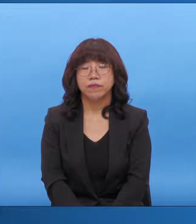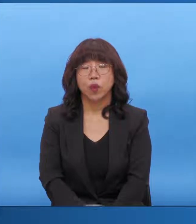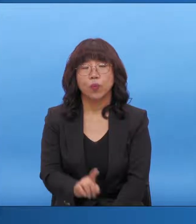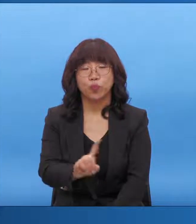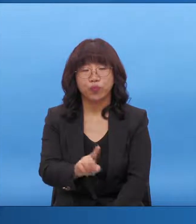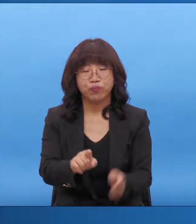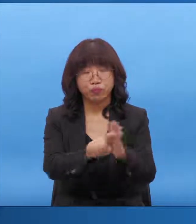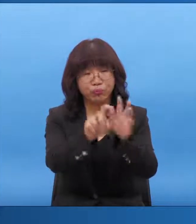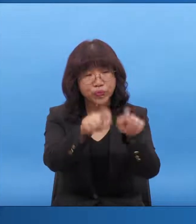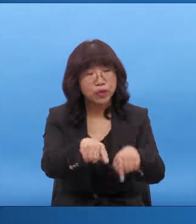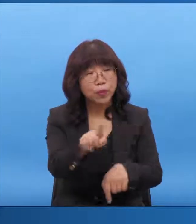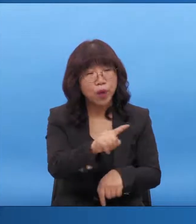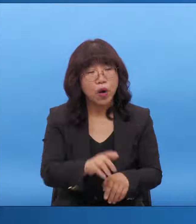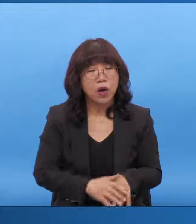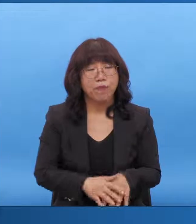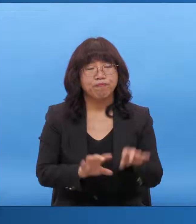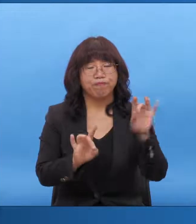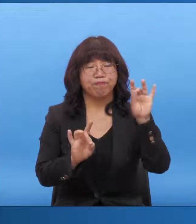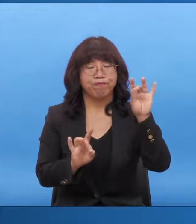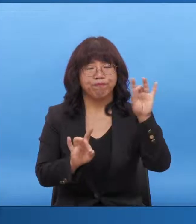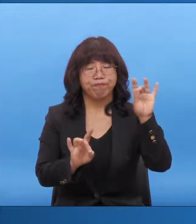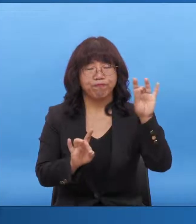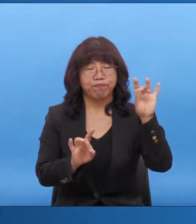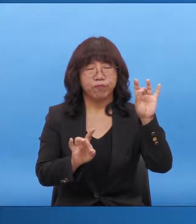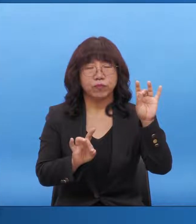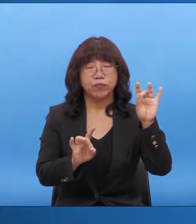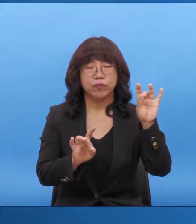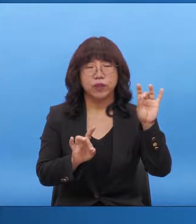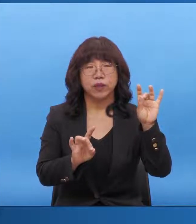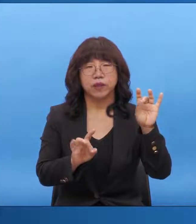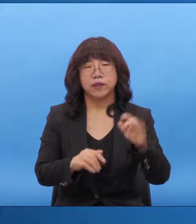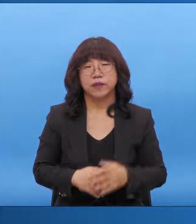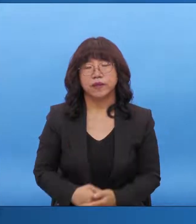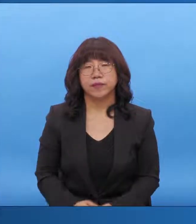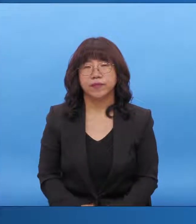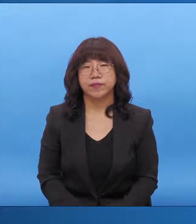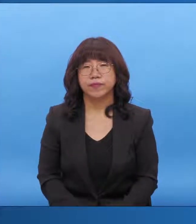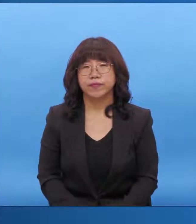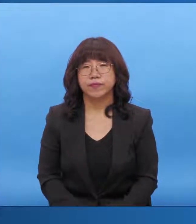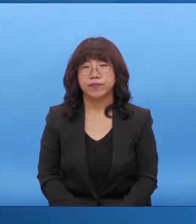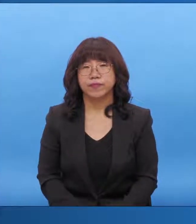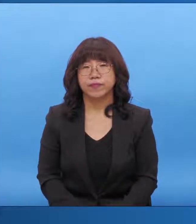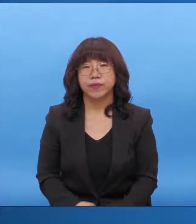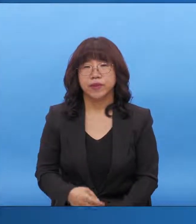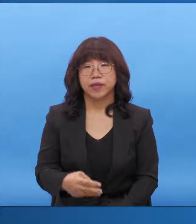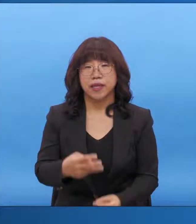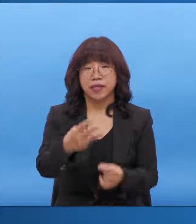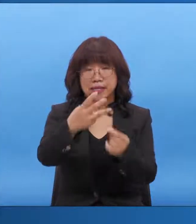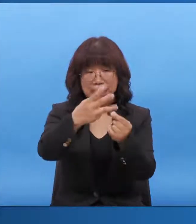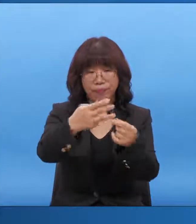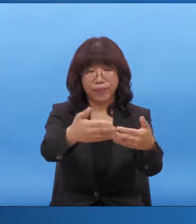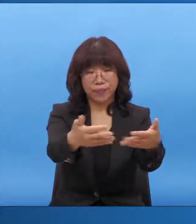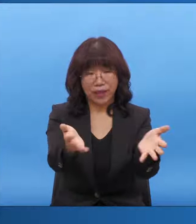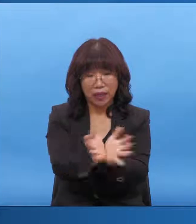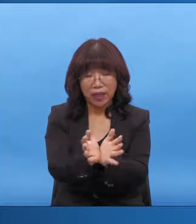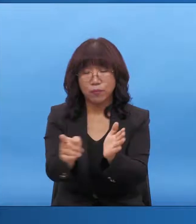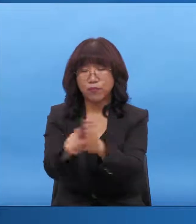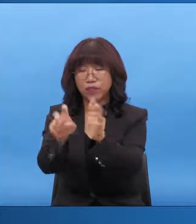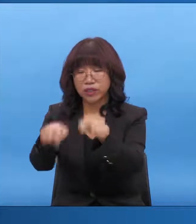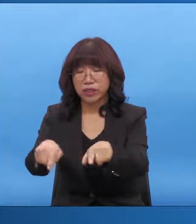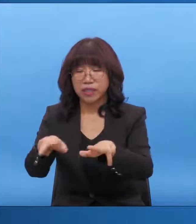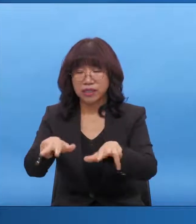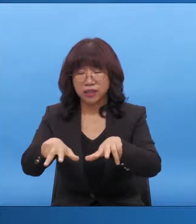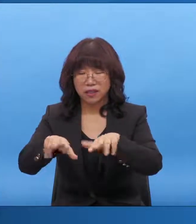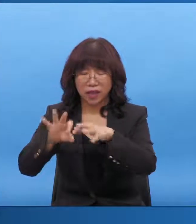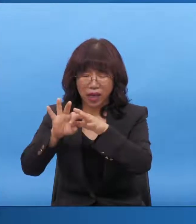명상운동. And then, of course, the transcendental meditation takes place as well. 이 지금 3단체와 불신자들이 개발을 계속하고 있는 겁니다. And this is